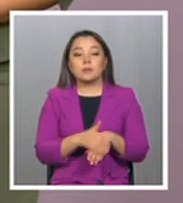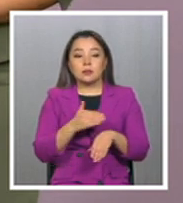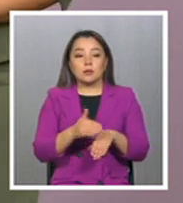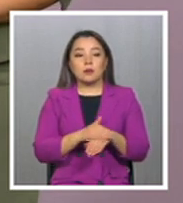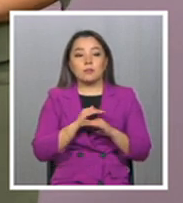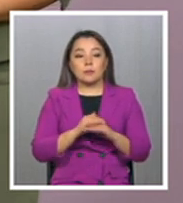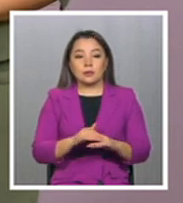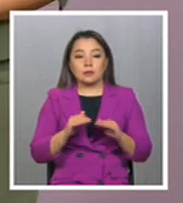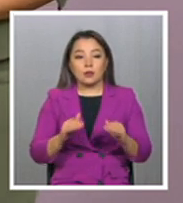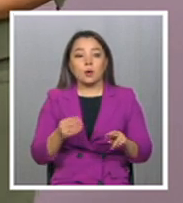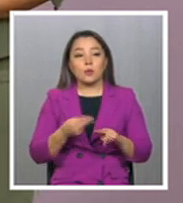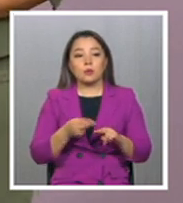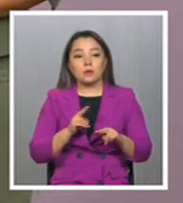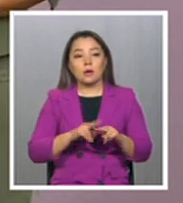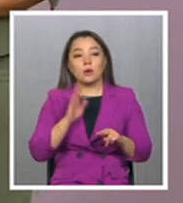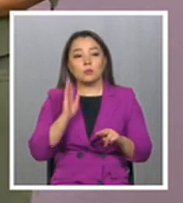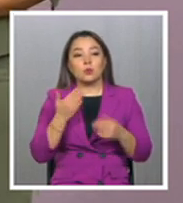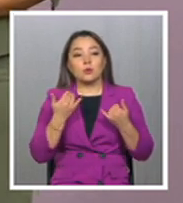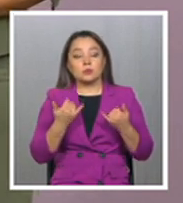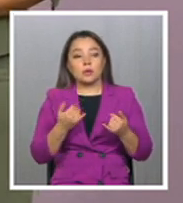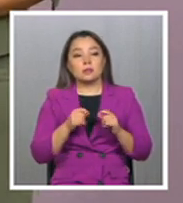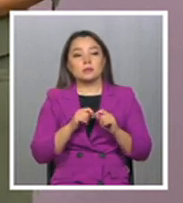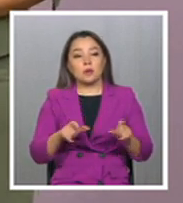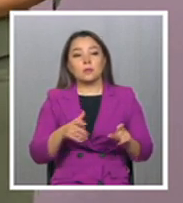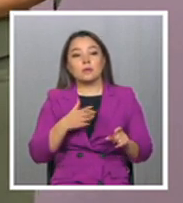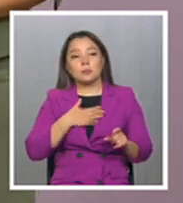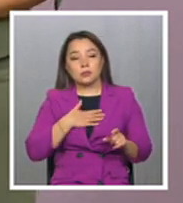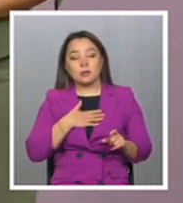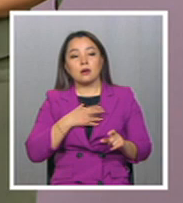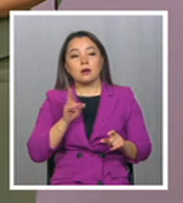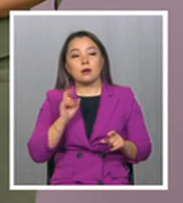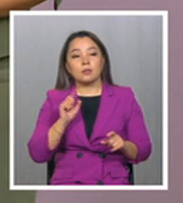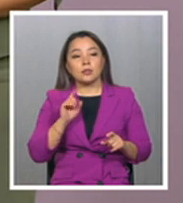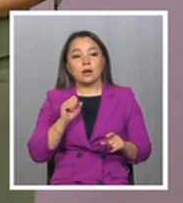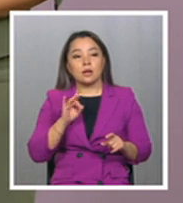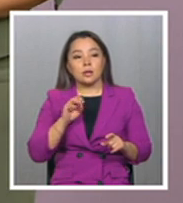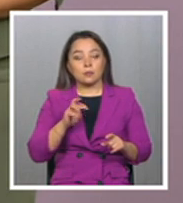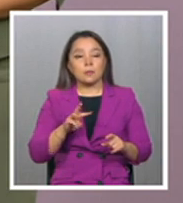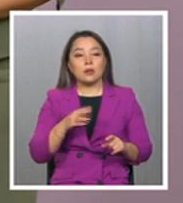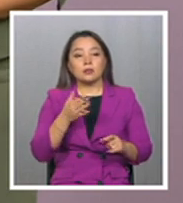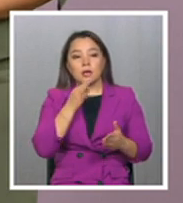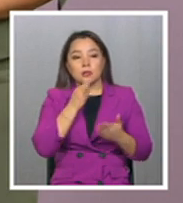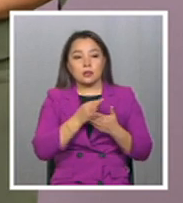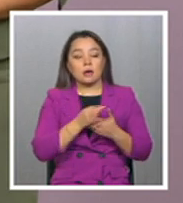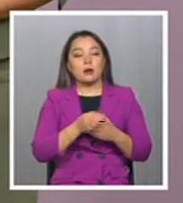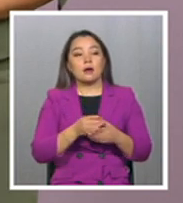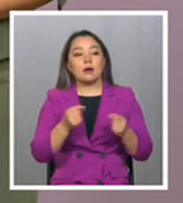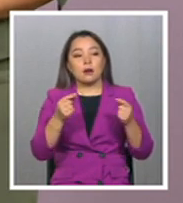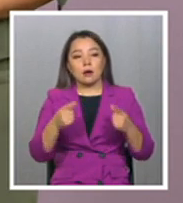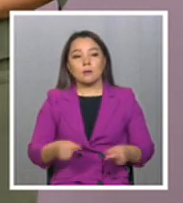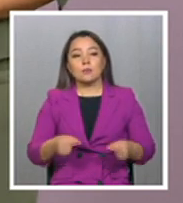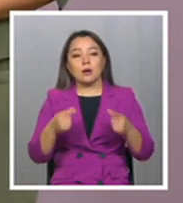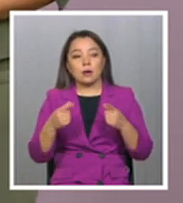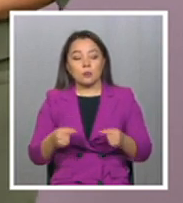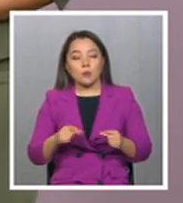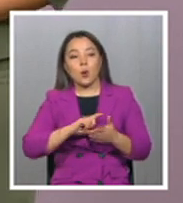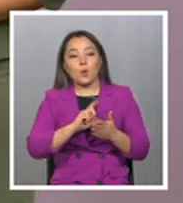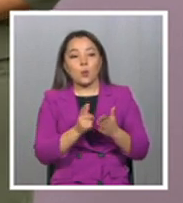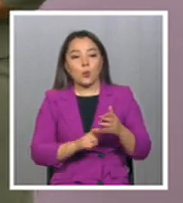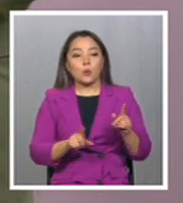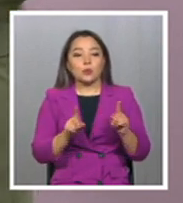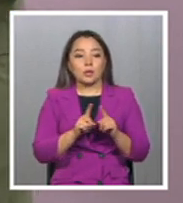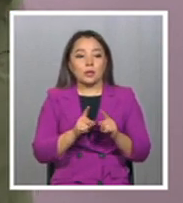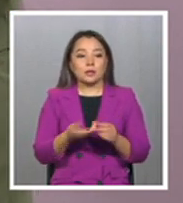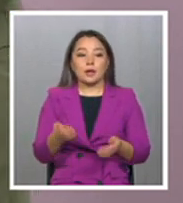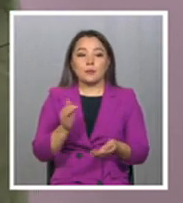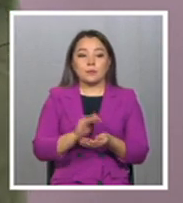балалар. Олай болса, бүгінгі сабақта біз Қабдыкәрім Ыдырысовтың «Қап-қап қармағым» өлеңімен танысамыз.